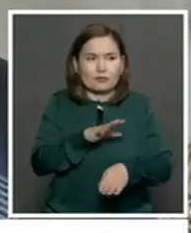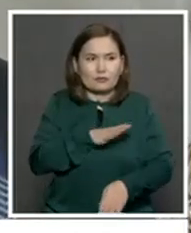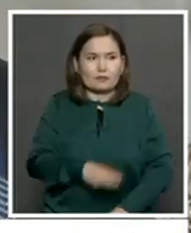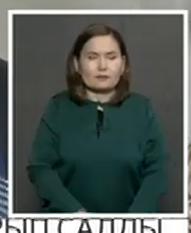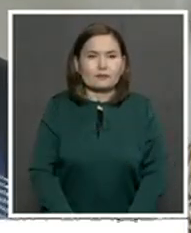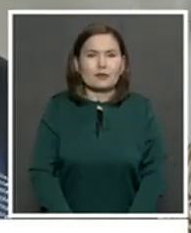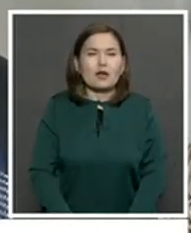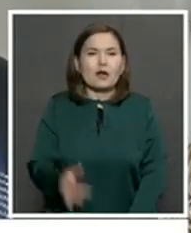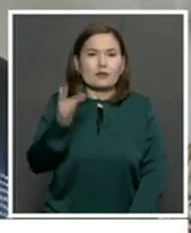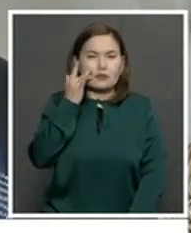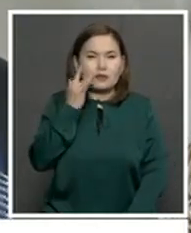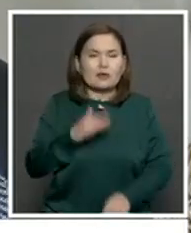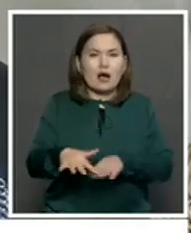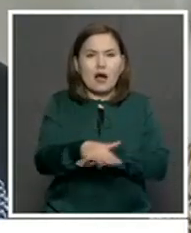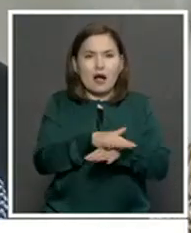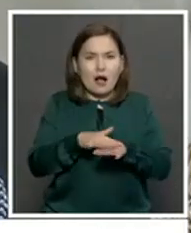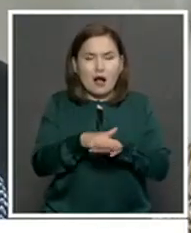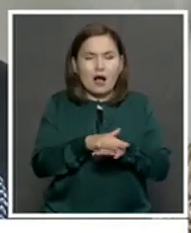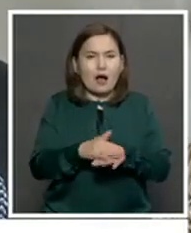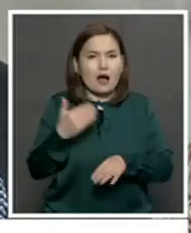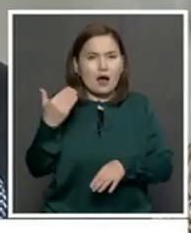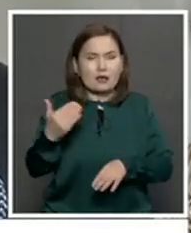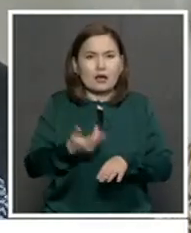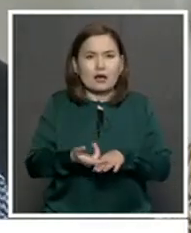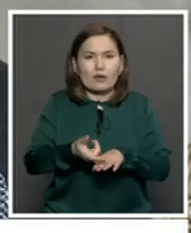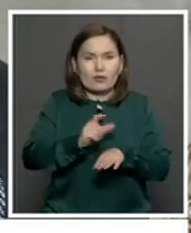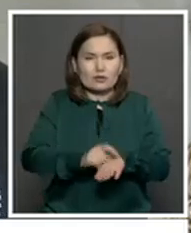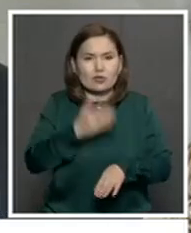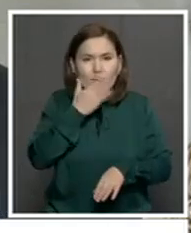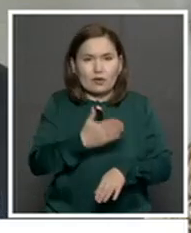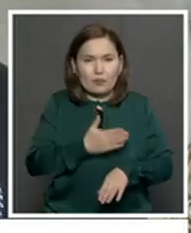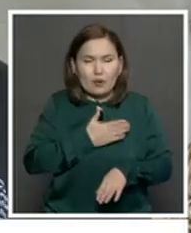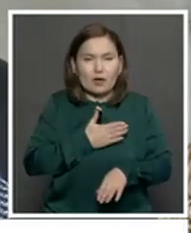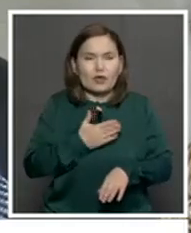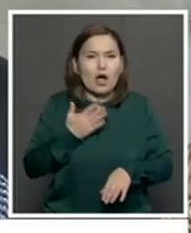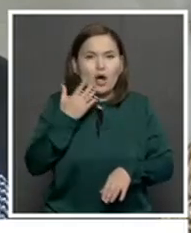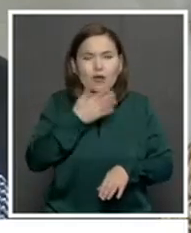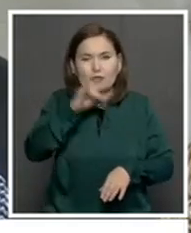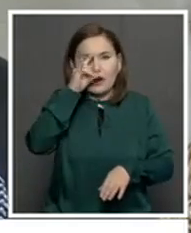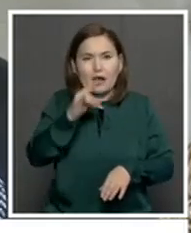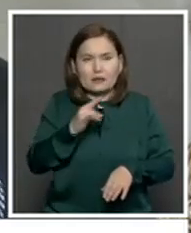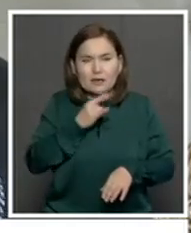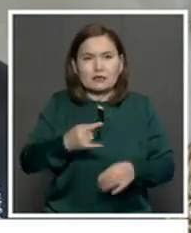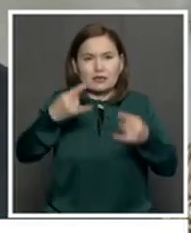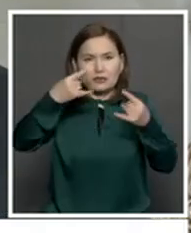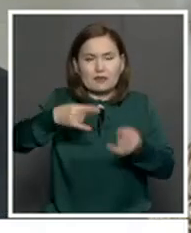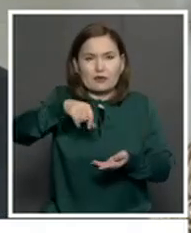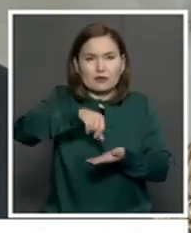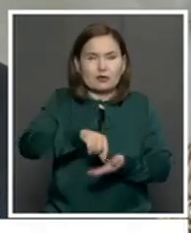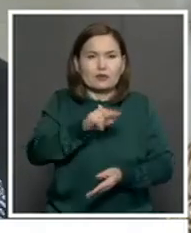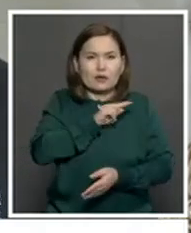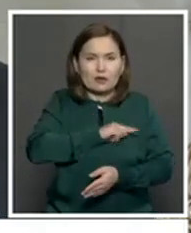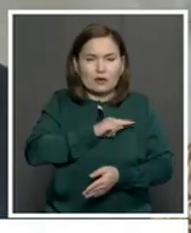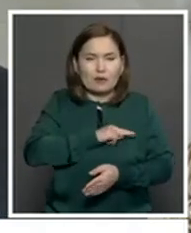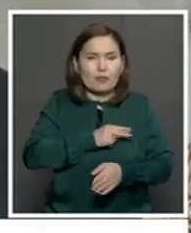Көрерменнің көкірегінде Нұртілеу осы бір ұлттығымыздың темірқазығындай болып қалды. Қалыптасты.